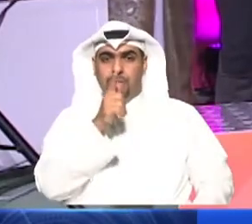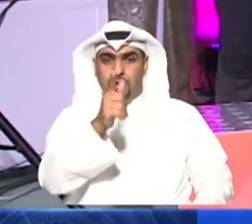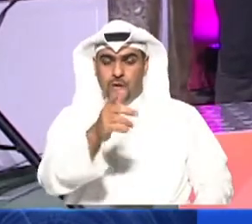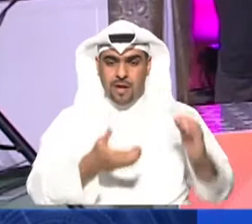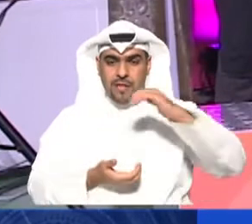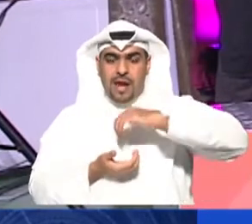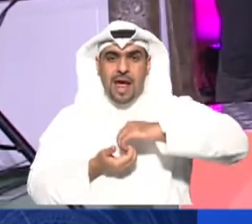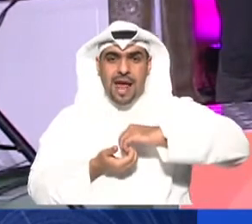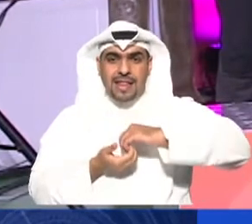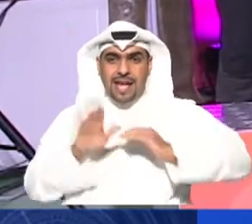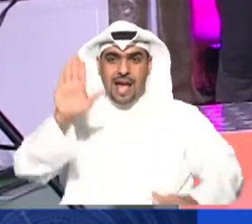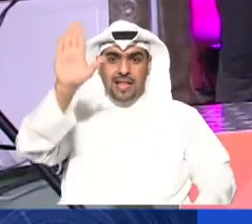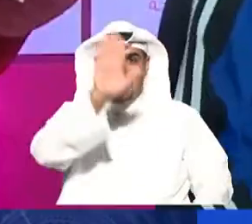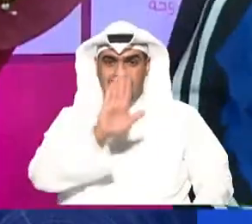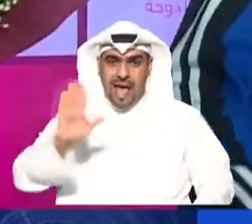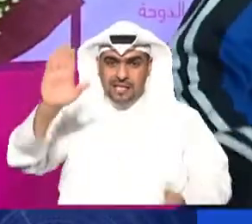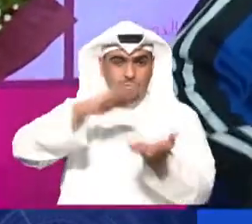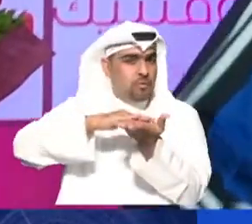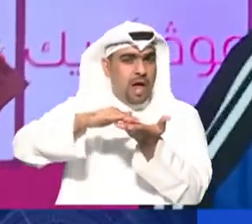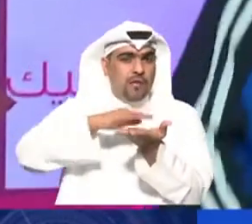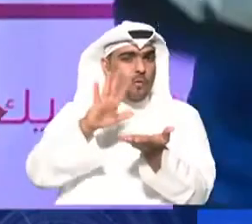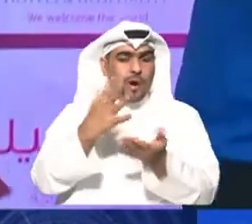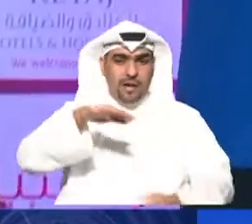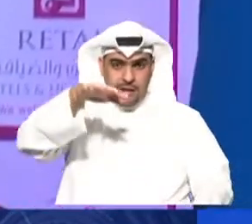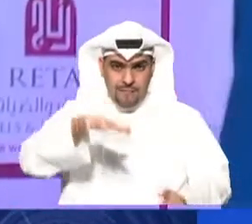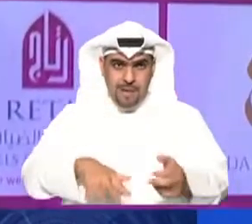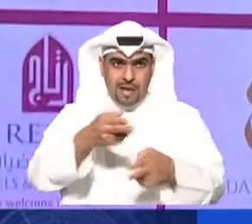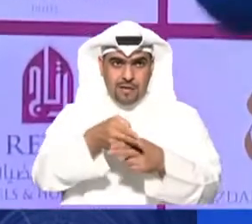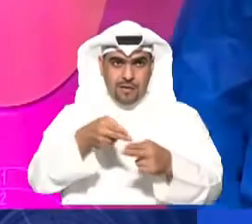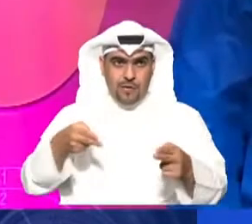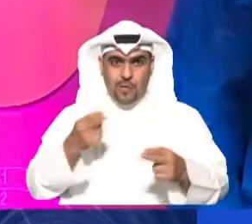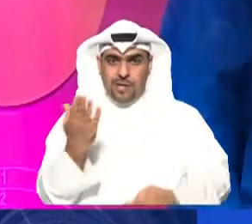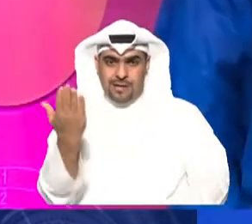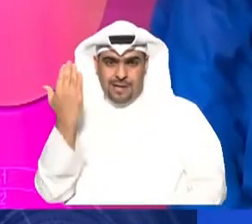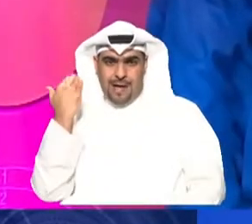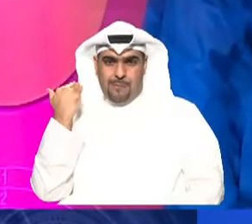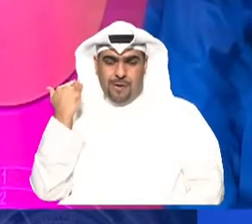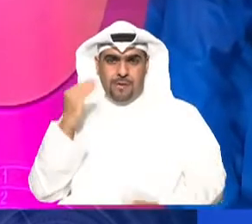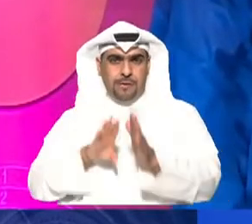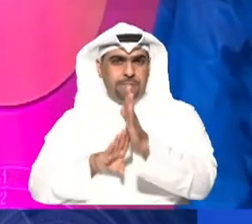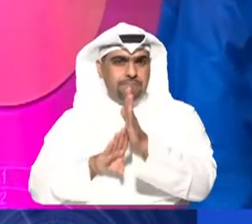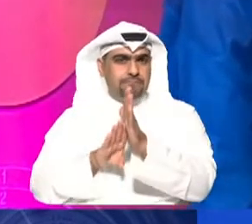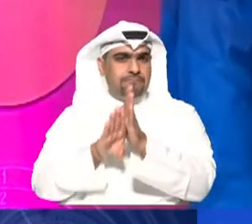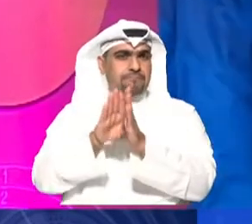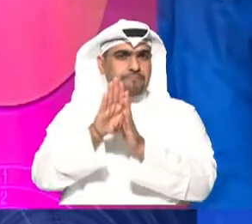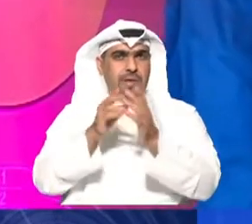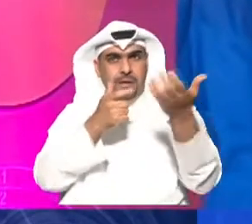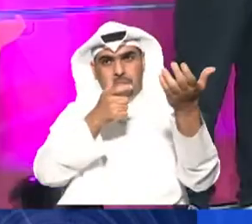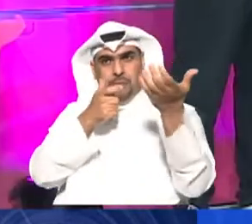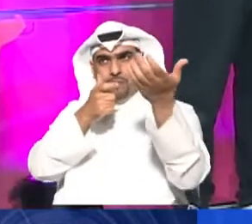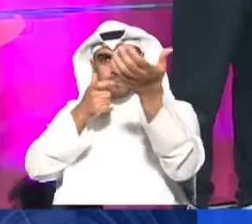الآسيوي بمقره الرئيسي في الكويت استطاع خلال السنوات الماضية أن يطور هذه اللعبة على المستوى